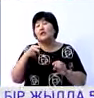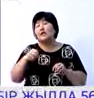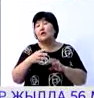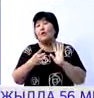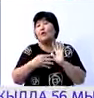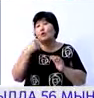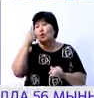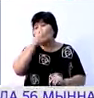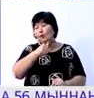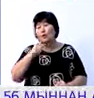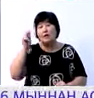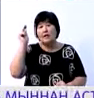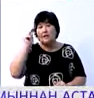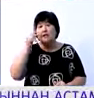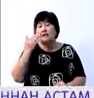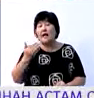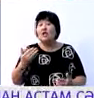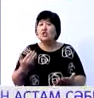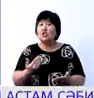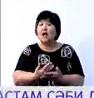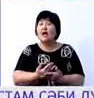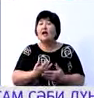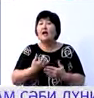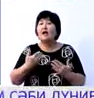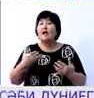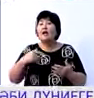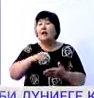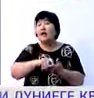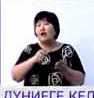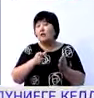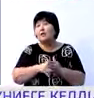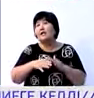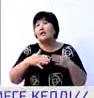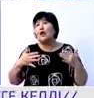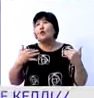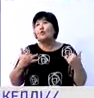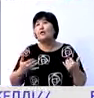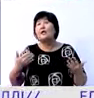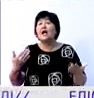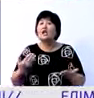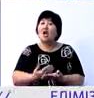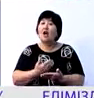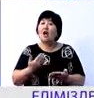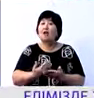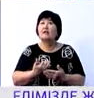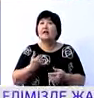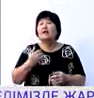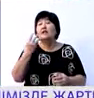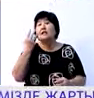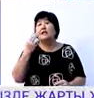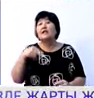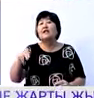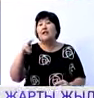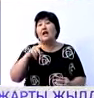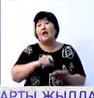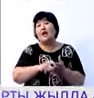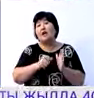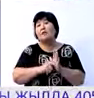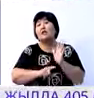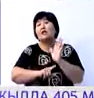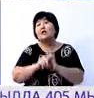2018-2019 оқу жылында бізге жаңа модификацияланған кабинет келген болатындығын, ал биылғы жаңалығымыз 3D кабинет келіп іске қосылып